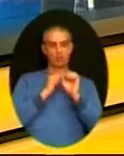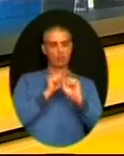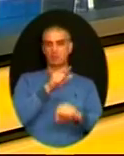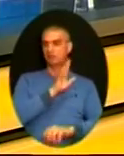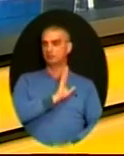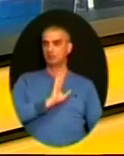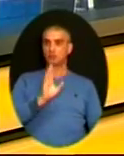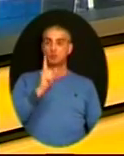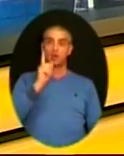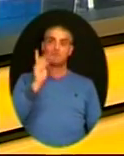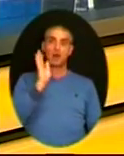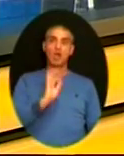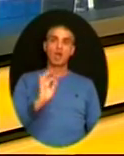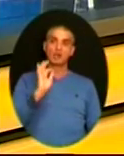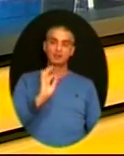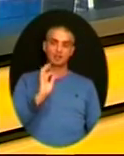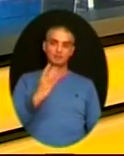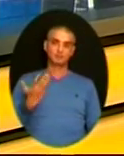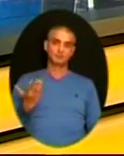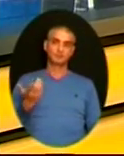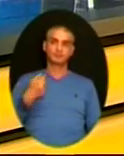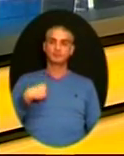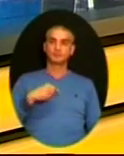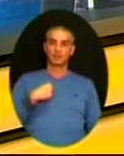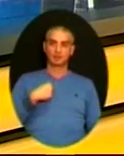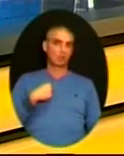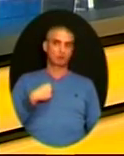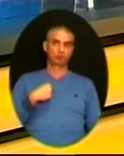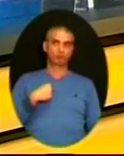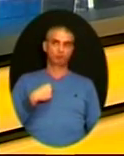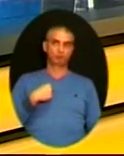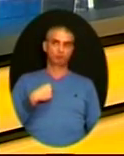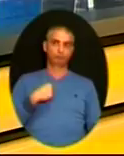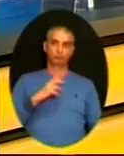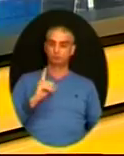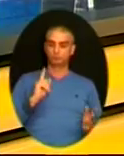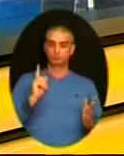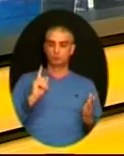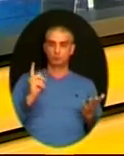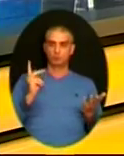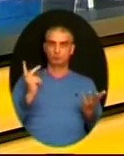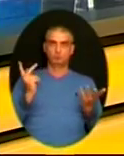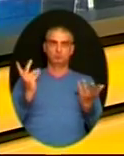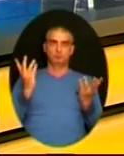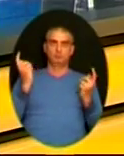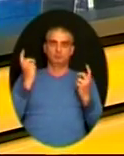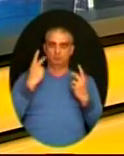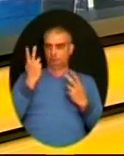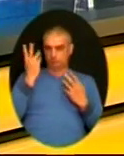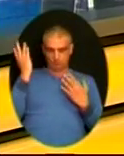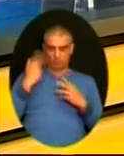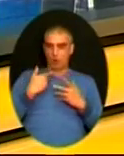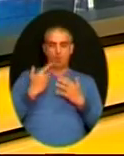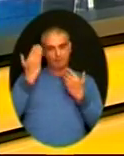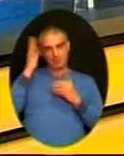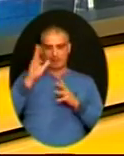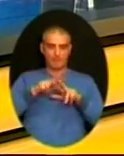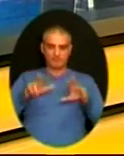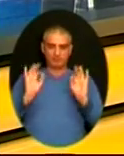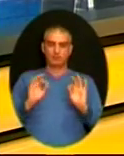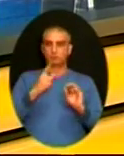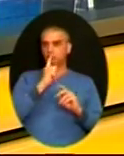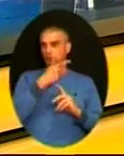אותו. אבל יחד עם זאת, אנחנו גם לא נעלמים מהמצב האמיתי שהוא יכול